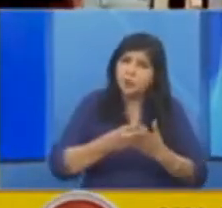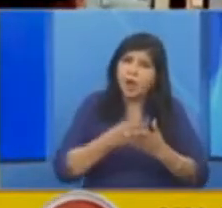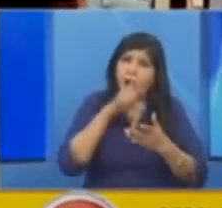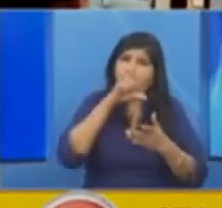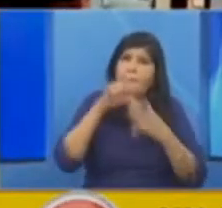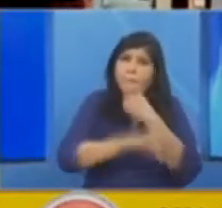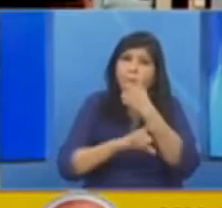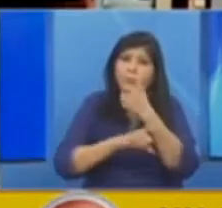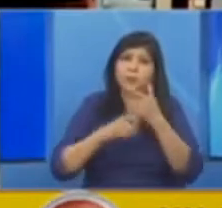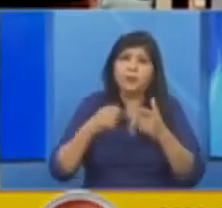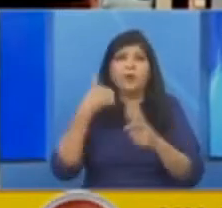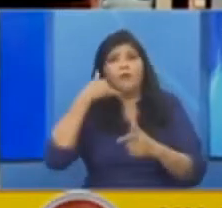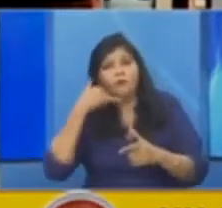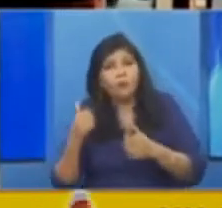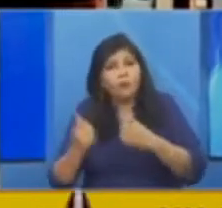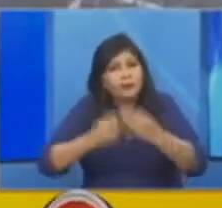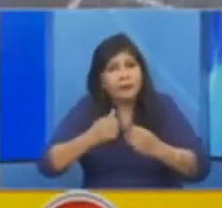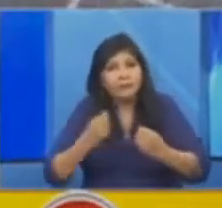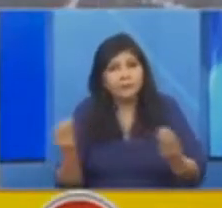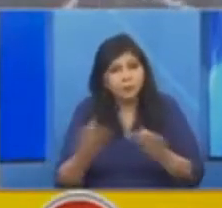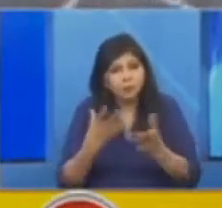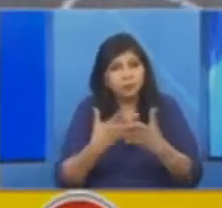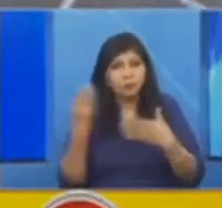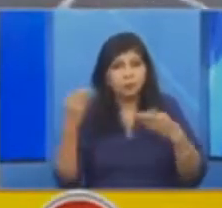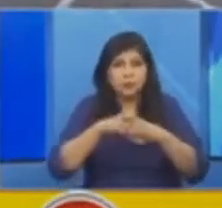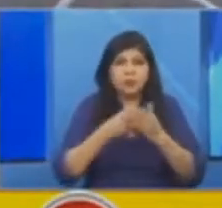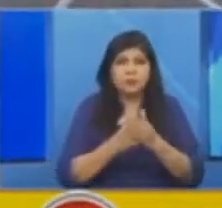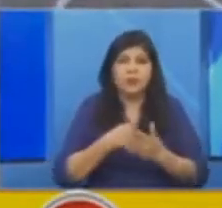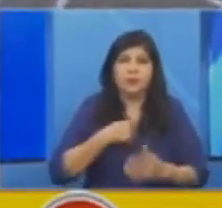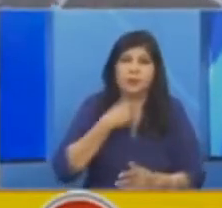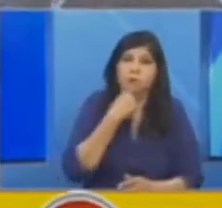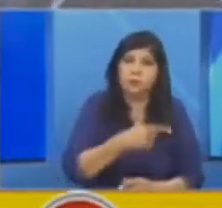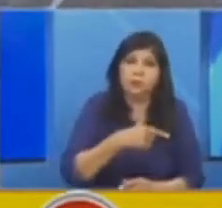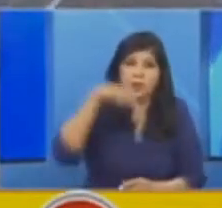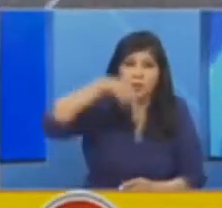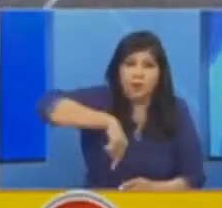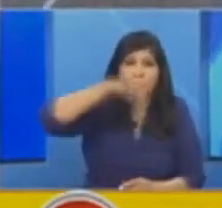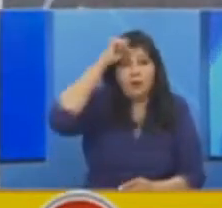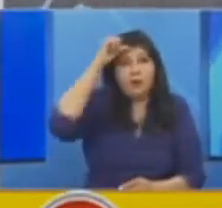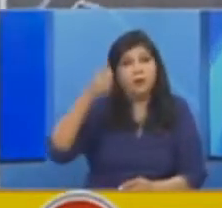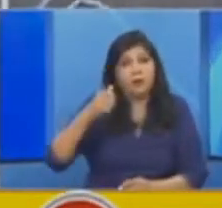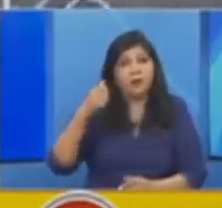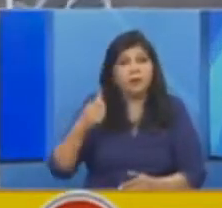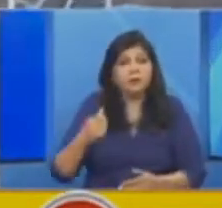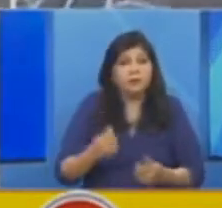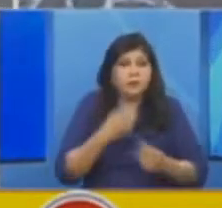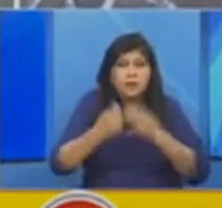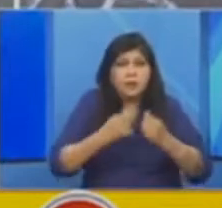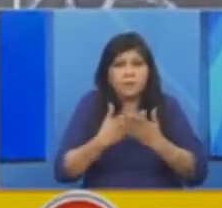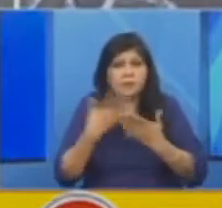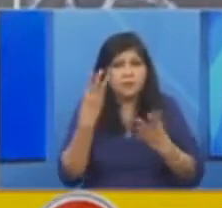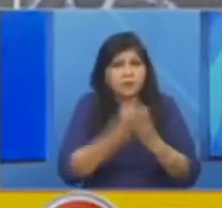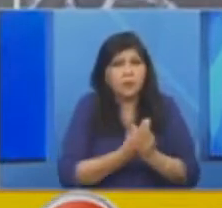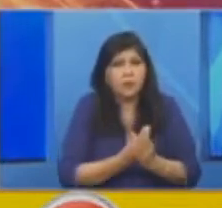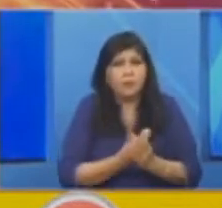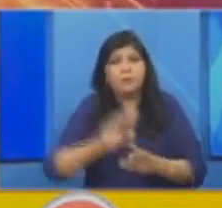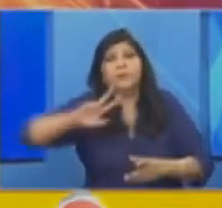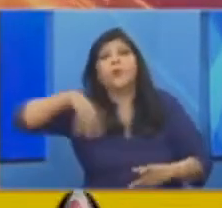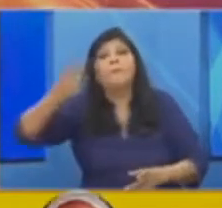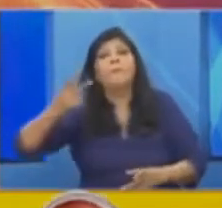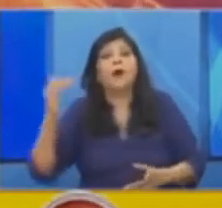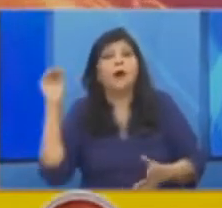भारत में भी गेम्स बनाईए और भारत के भी गेम्स बनाईए कहा भी जाता है